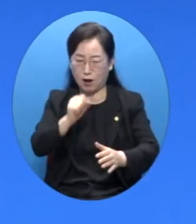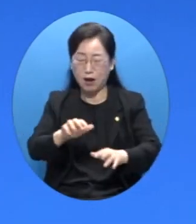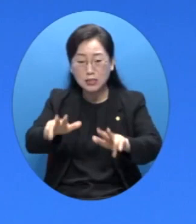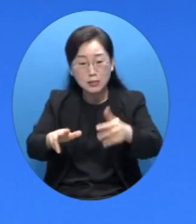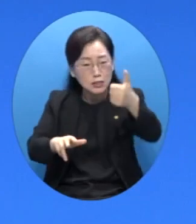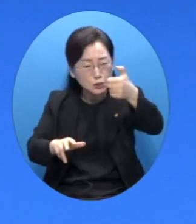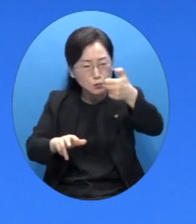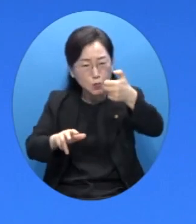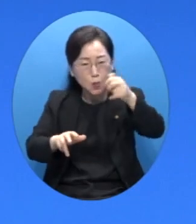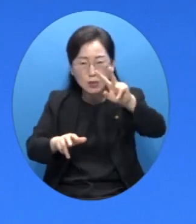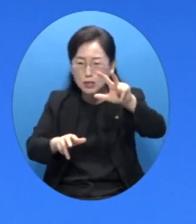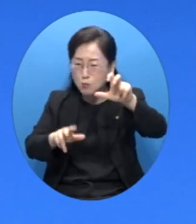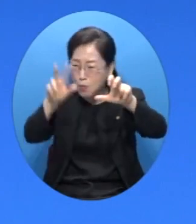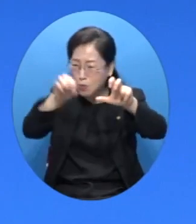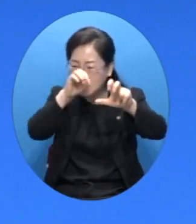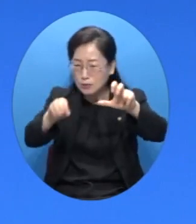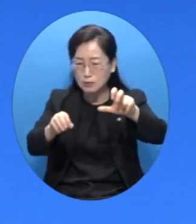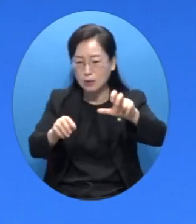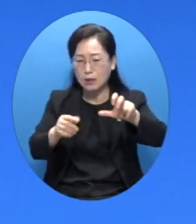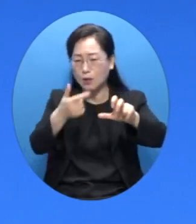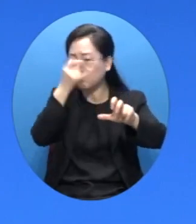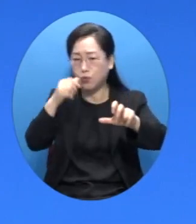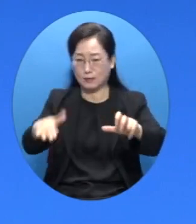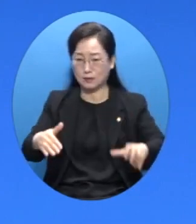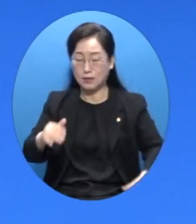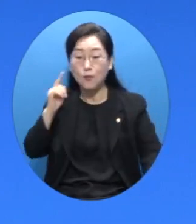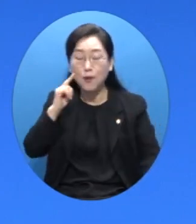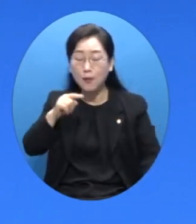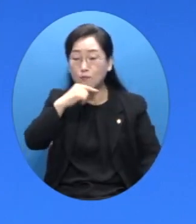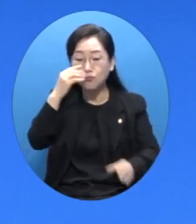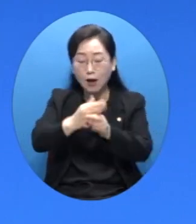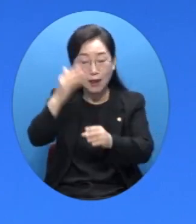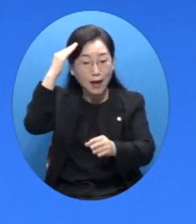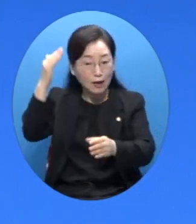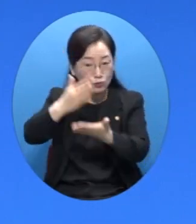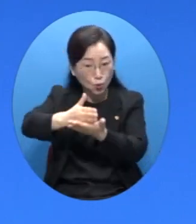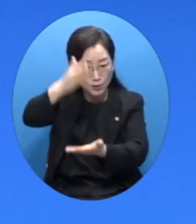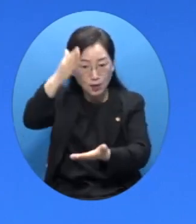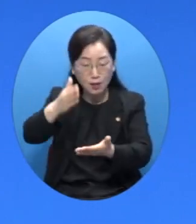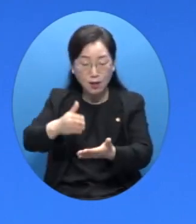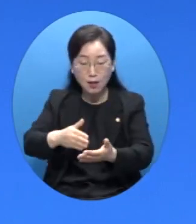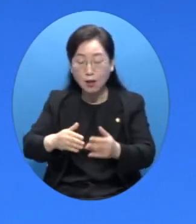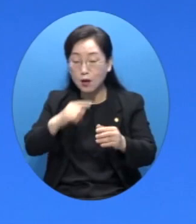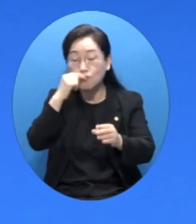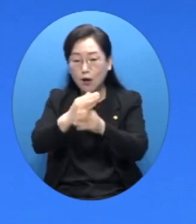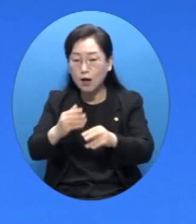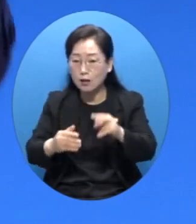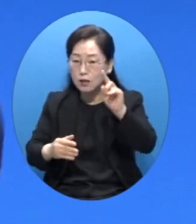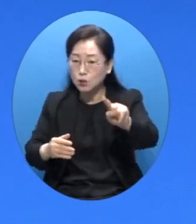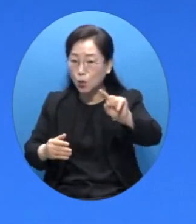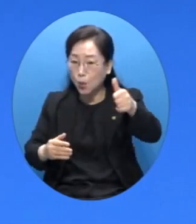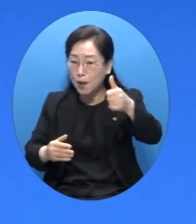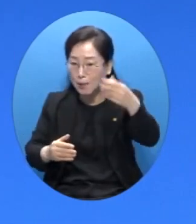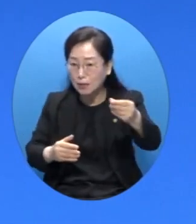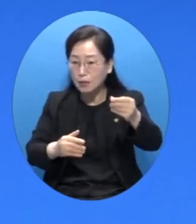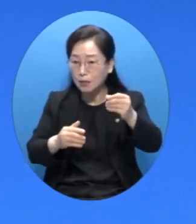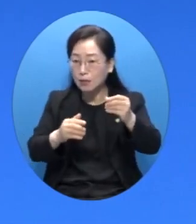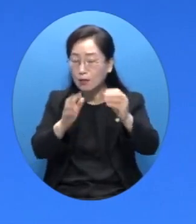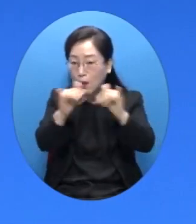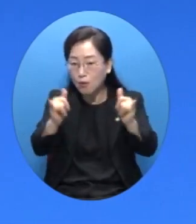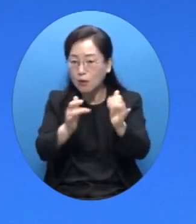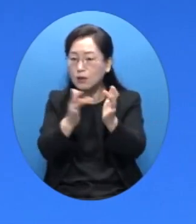25%가 가지고는 안 됩니다. 왜냐하면 남북이 통일될 때 북한의 2,500만은 예수님을 한 사람도 모릅니다.